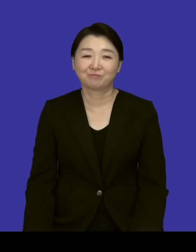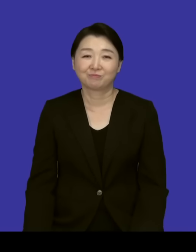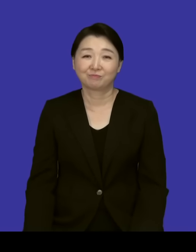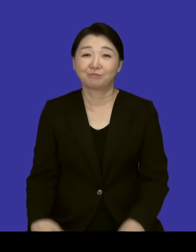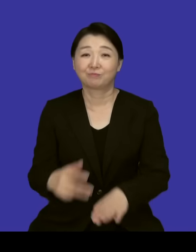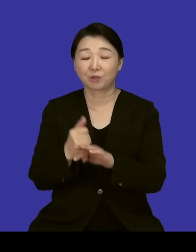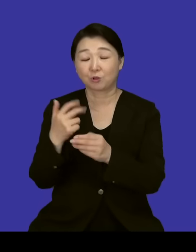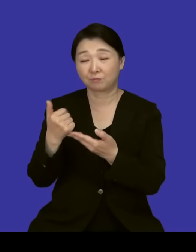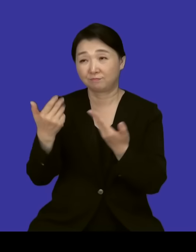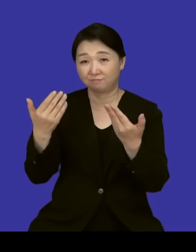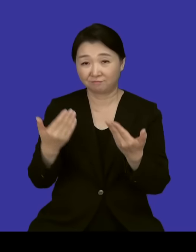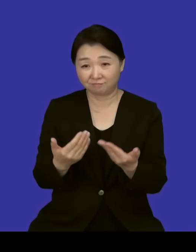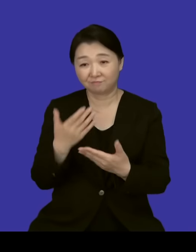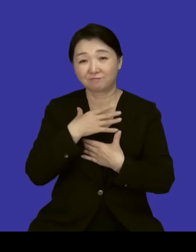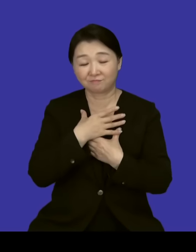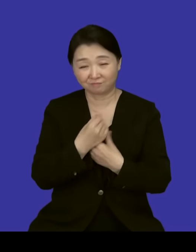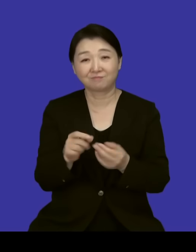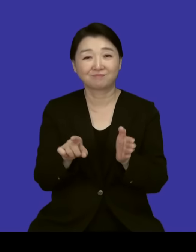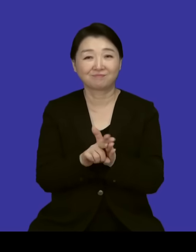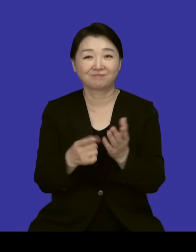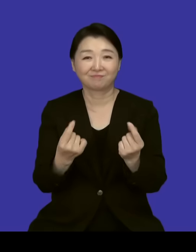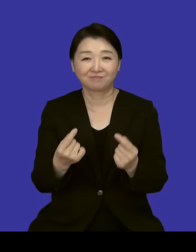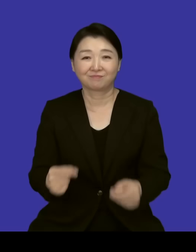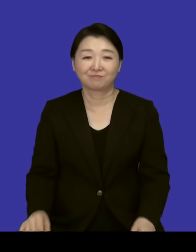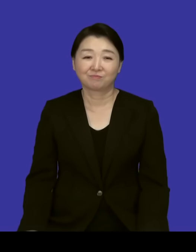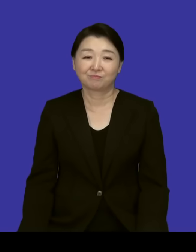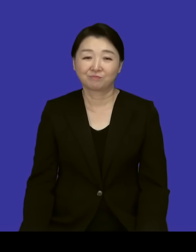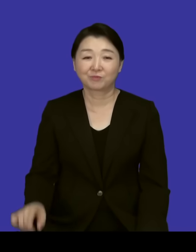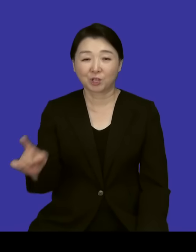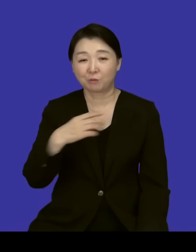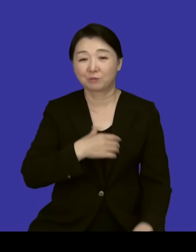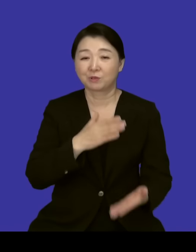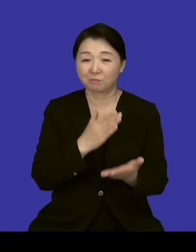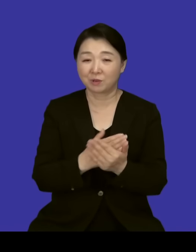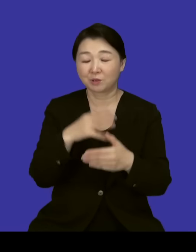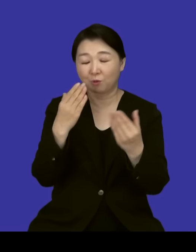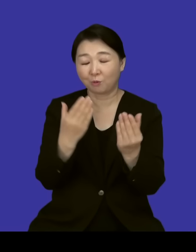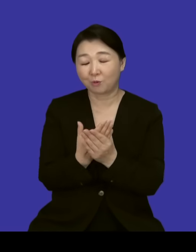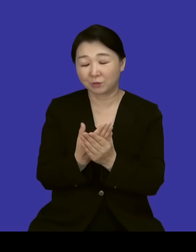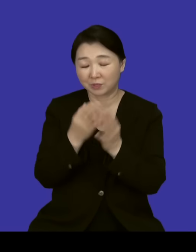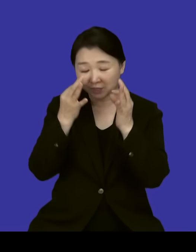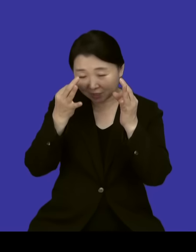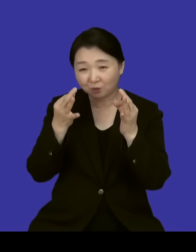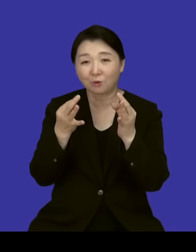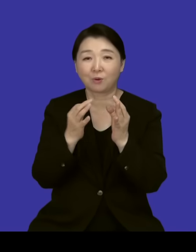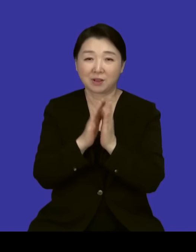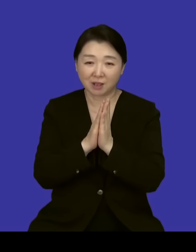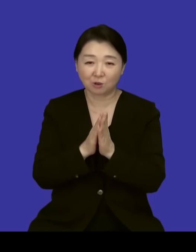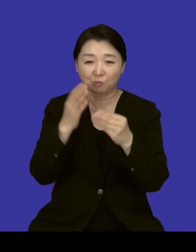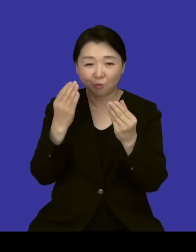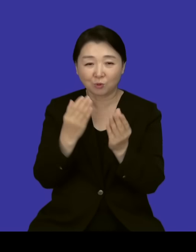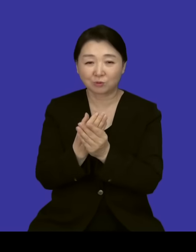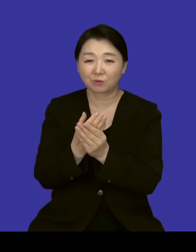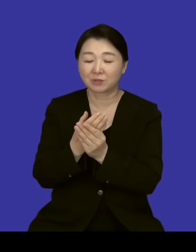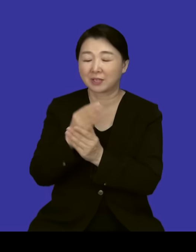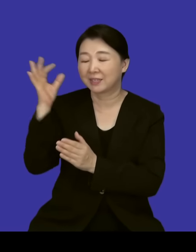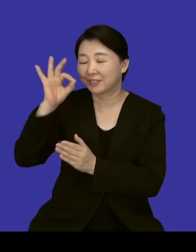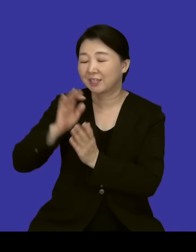결국은 주님께서 주시는 그 평안한 믿음이거든요. 네. 아무것도 염려하지 말고 오직 기도와 간구로 나에게 아뢰 것을 아뢰라고 하신